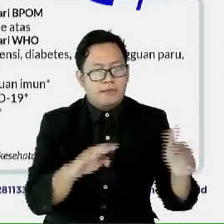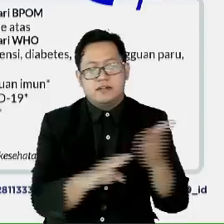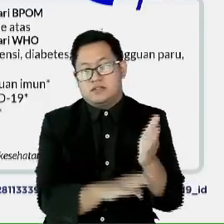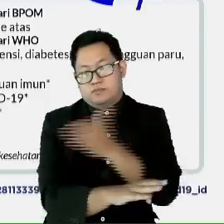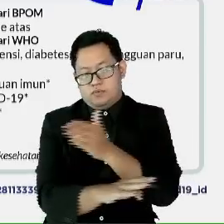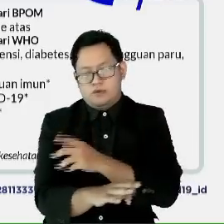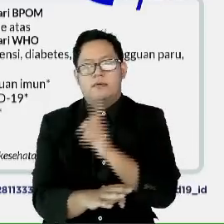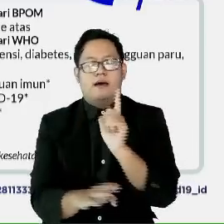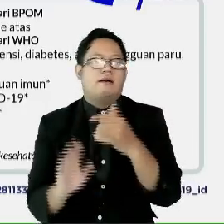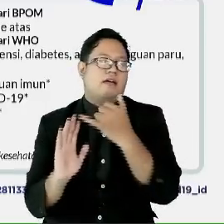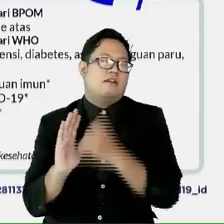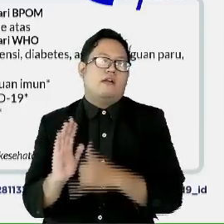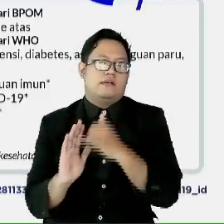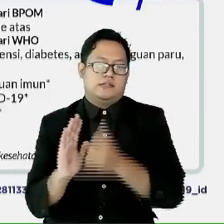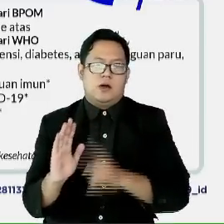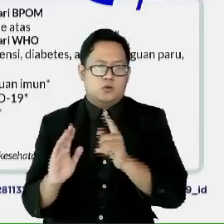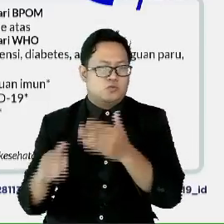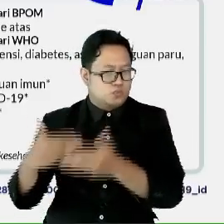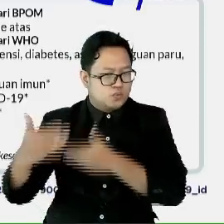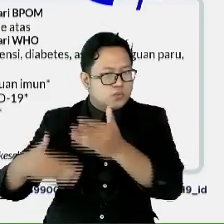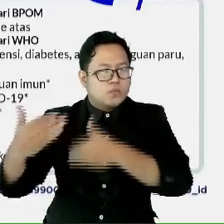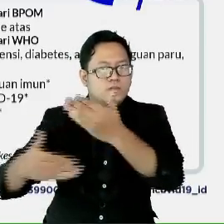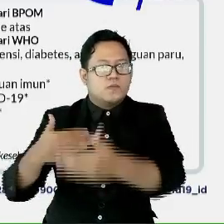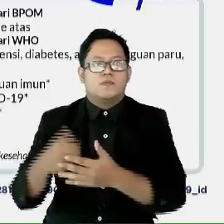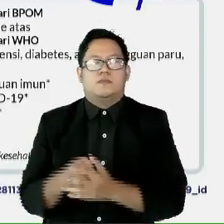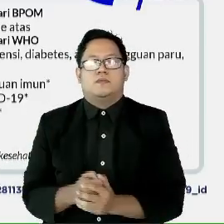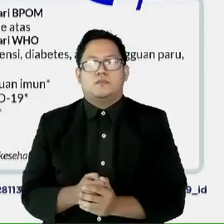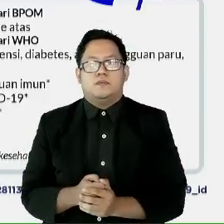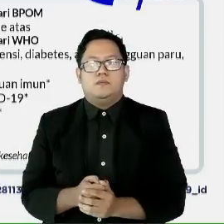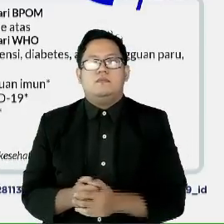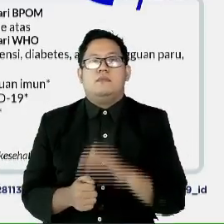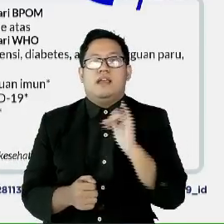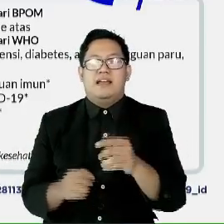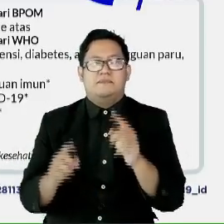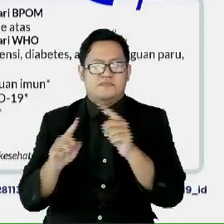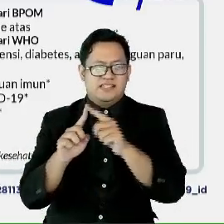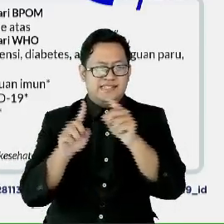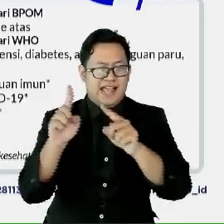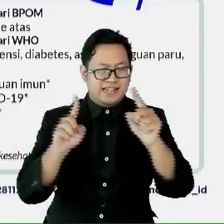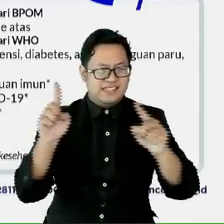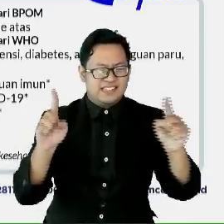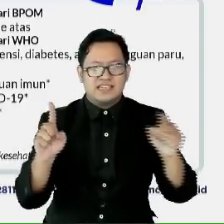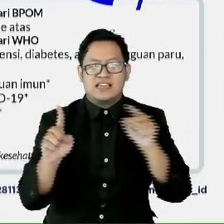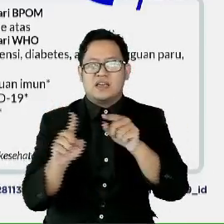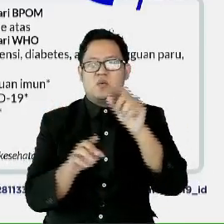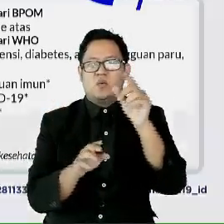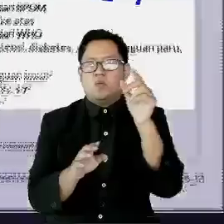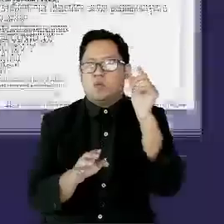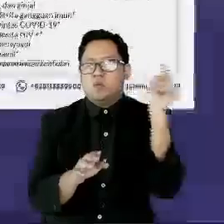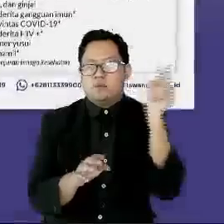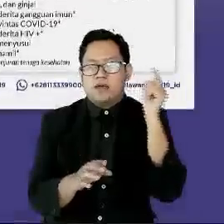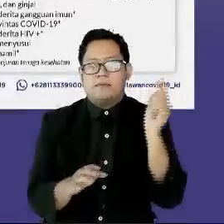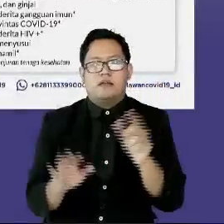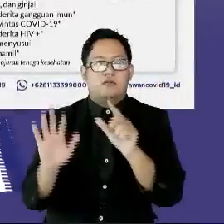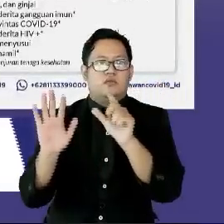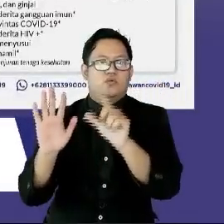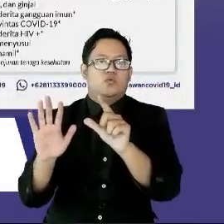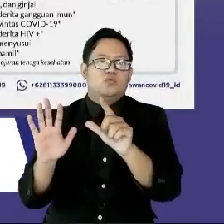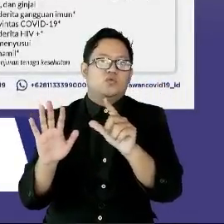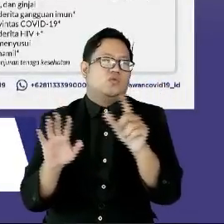berbagai tahapan evaluasi harus dilalui. Bahkan secara statistik umumnya hanya 7 dari 100 atau